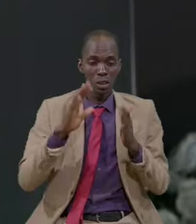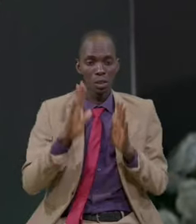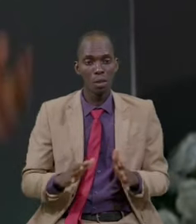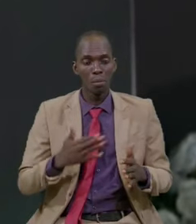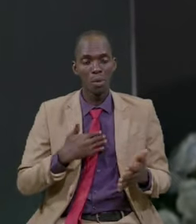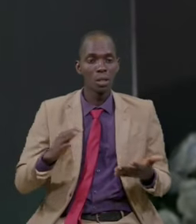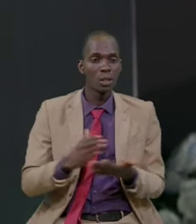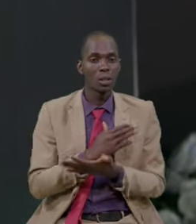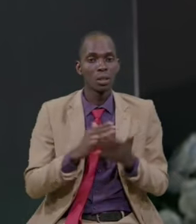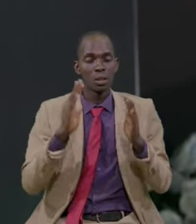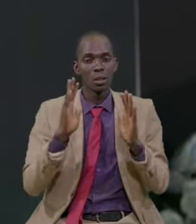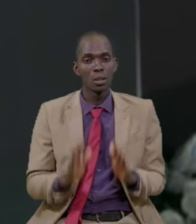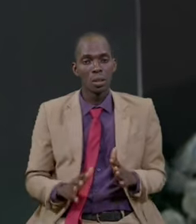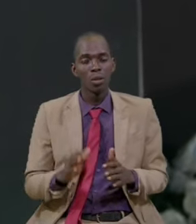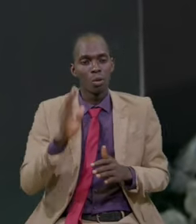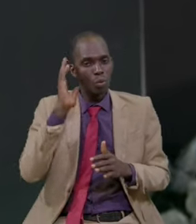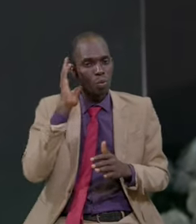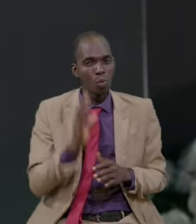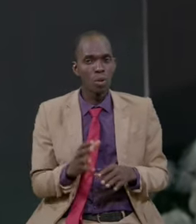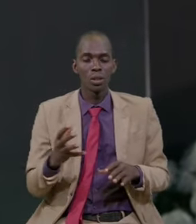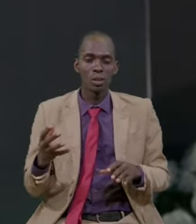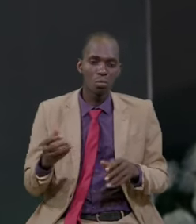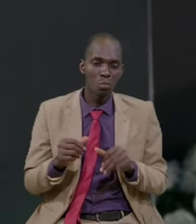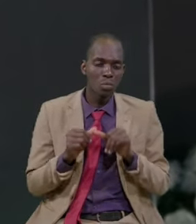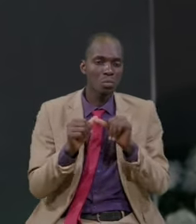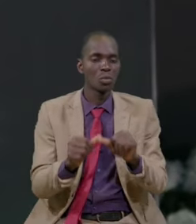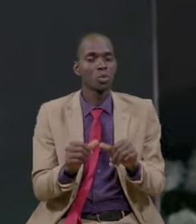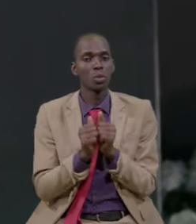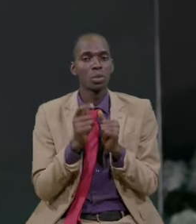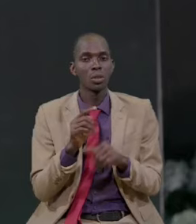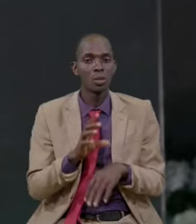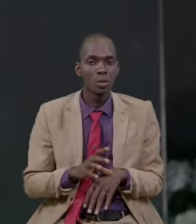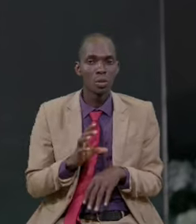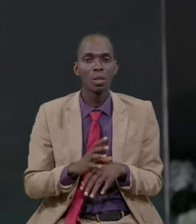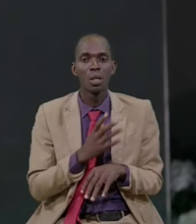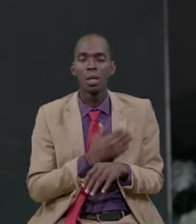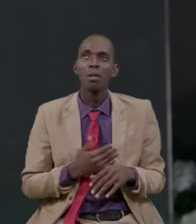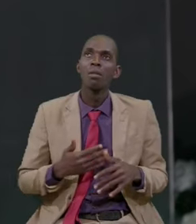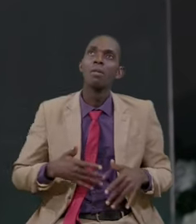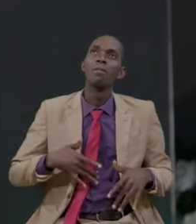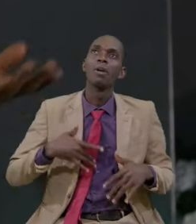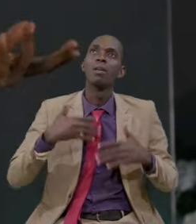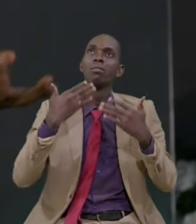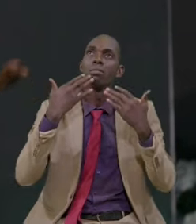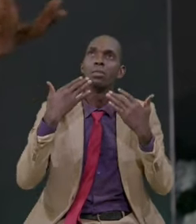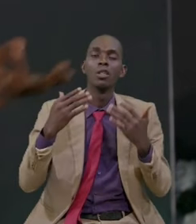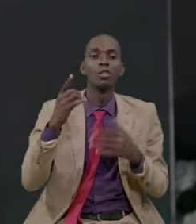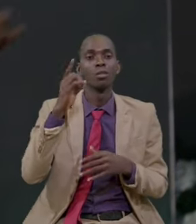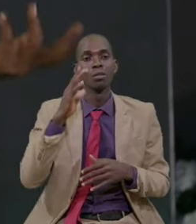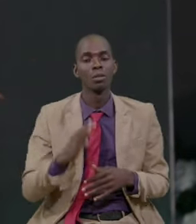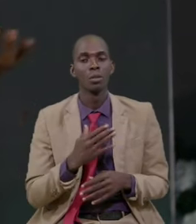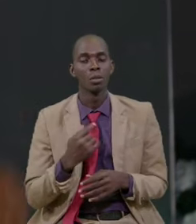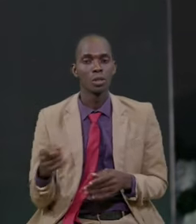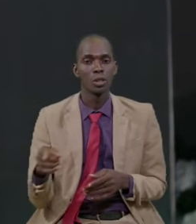chorale, ma bande va le faire. Ils diront merci à Dieu. Nous sommes venus à l'église